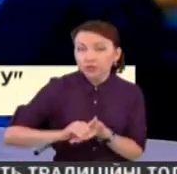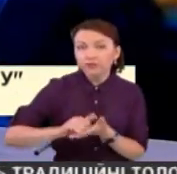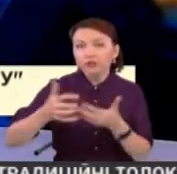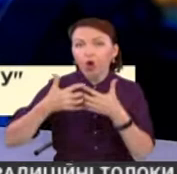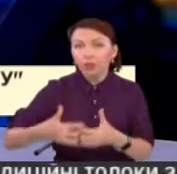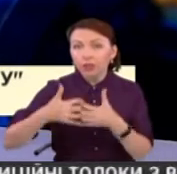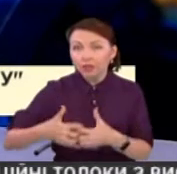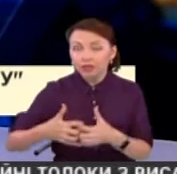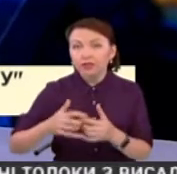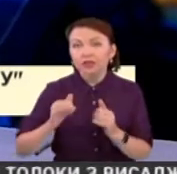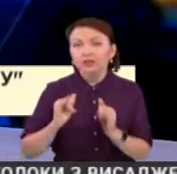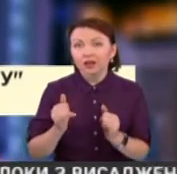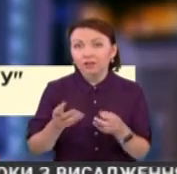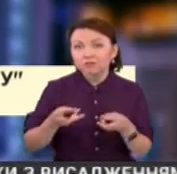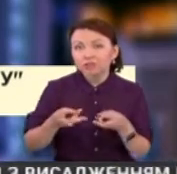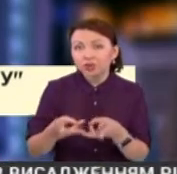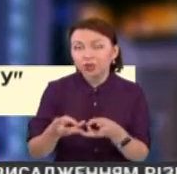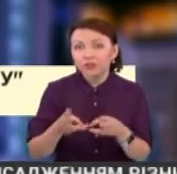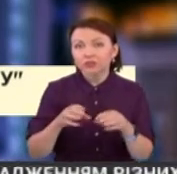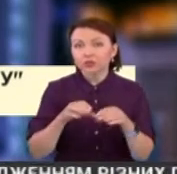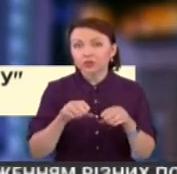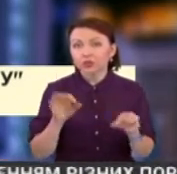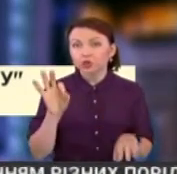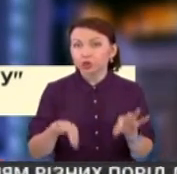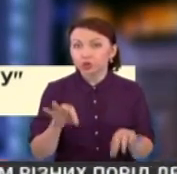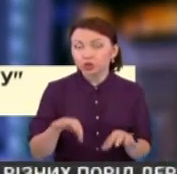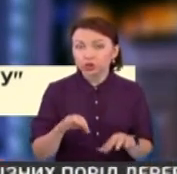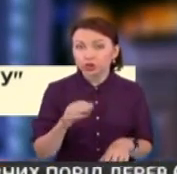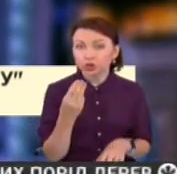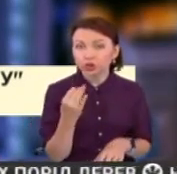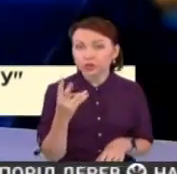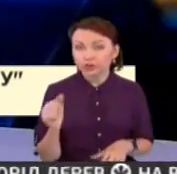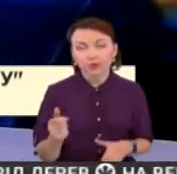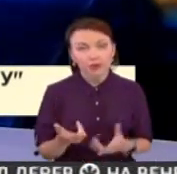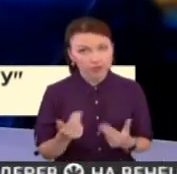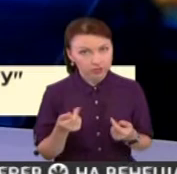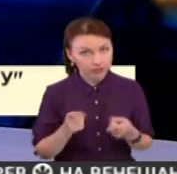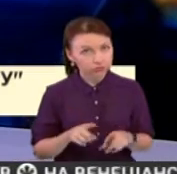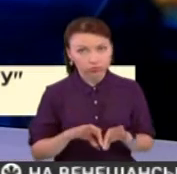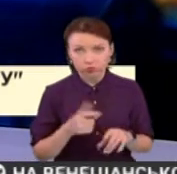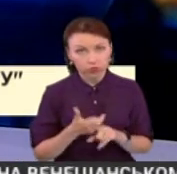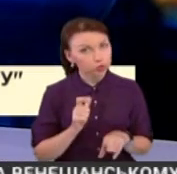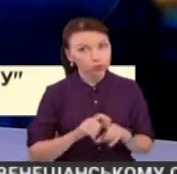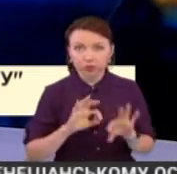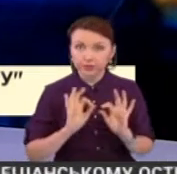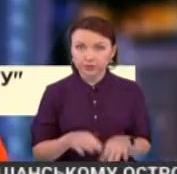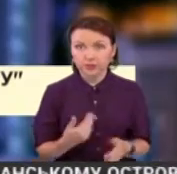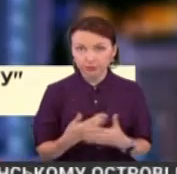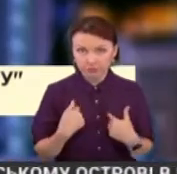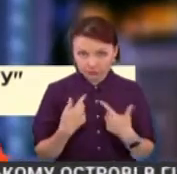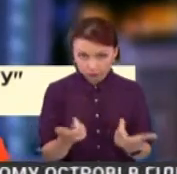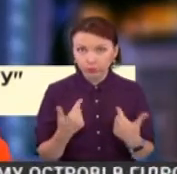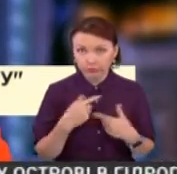для піролізу шин. Але хтось дуже спритний, тому що, скажімо, якщо ми з вами щось таке нам спаде на думку, так, то